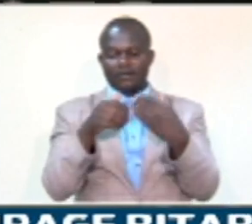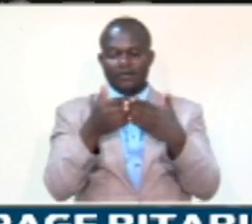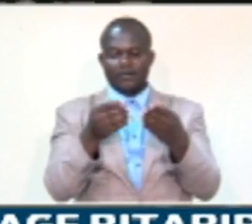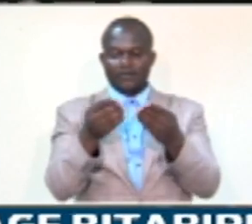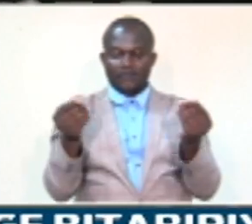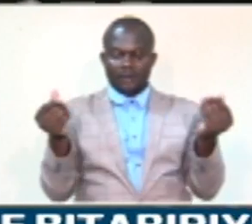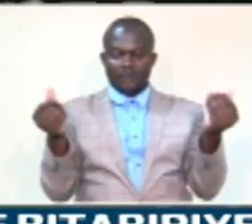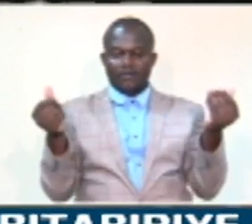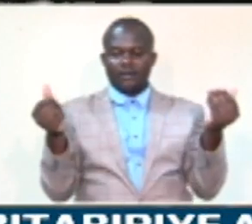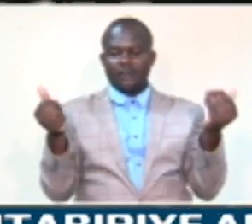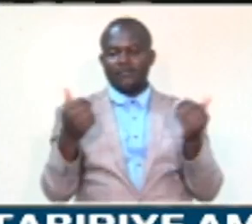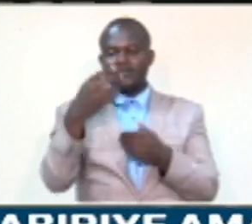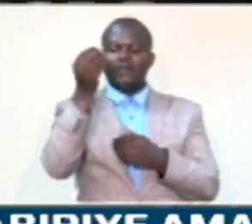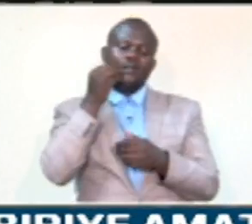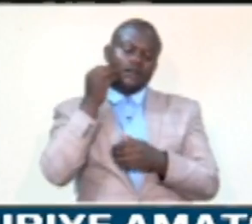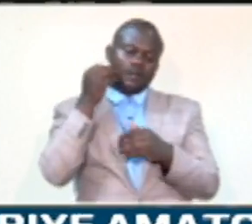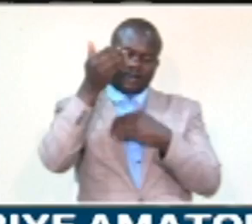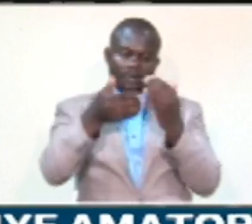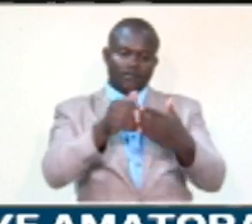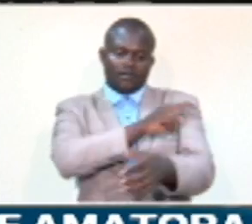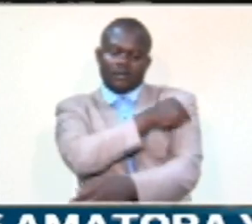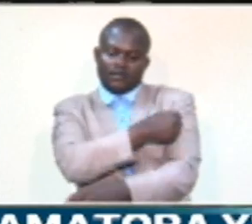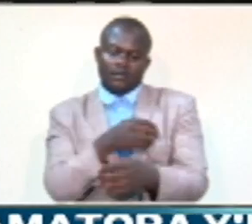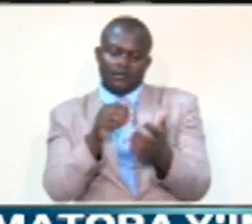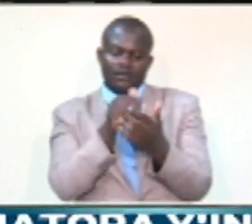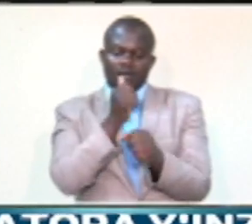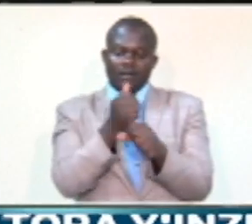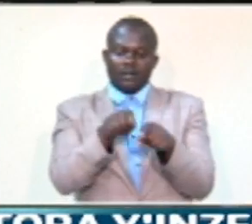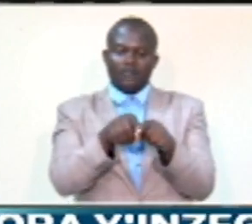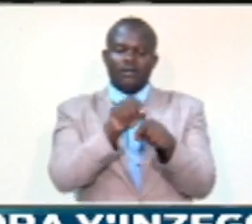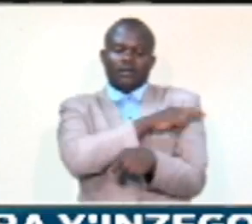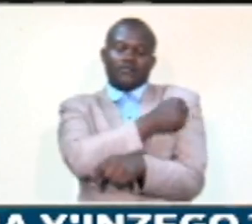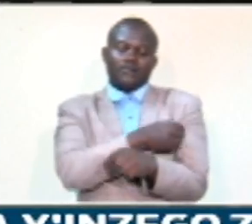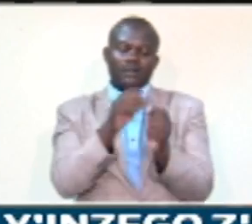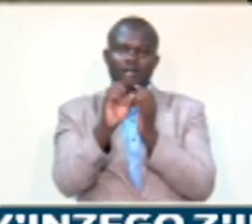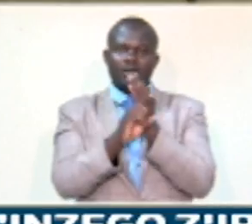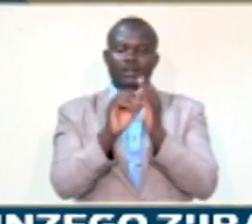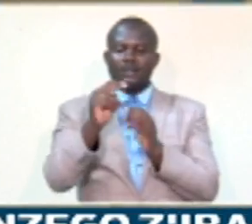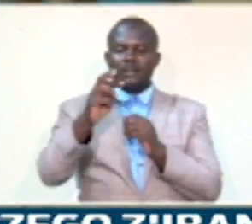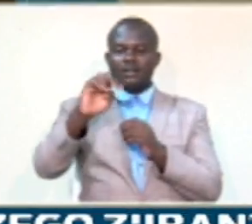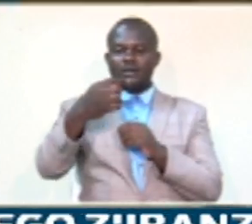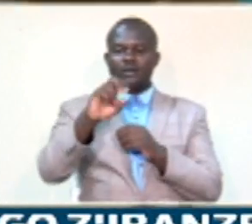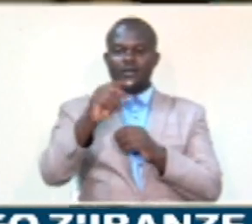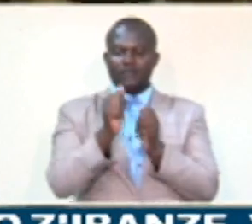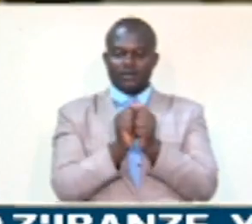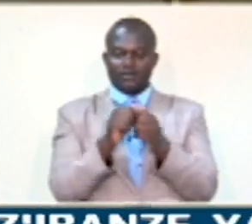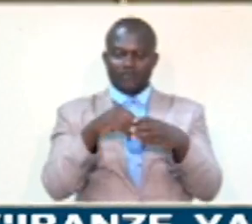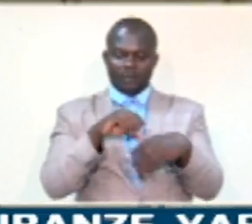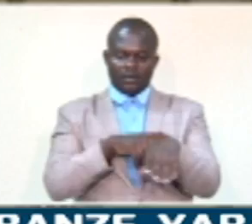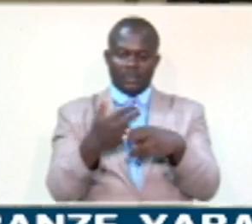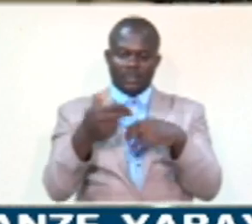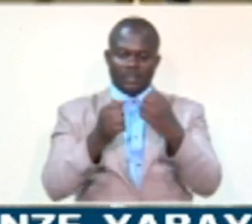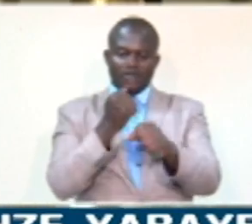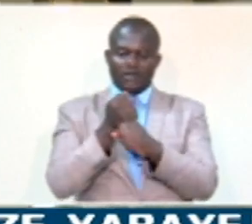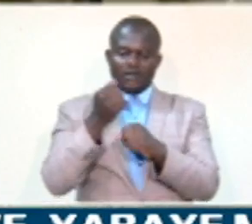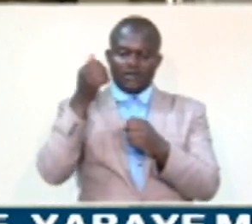tuzabasezera bagataha. Noneho ibi bitaro byongere gukora nk'ibitaro by'akarere ka Nyarugenge. Mu gihe umwaka ugana ku musozo inzego